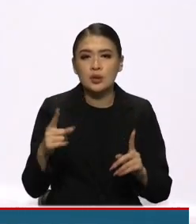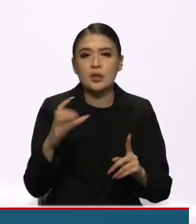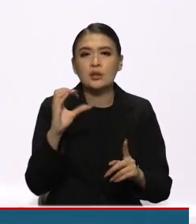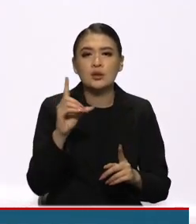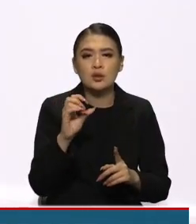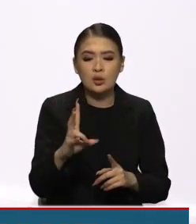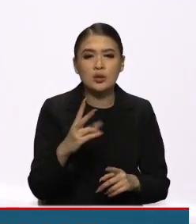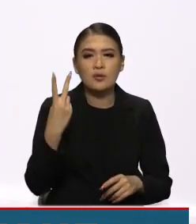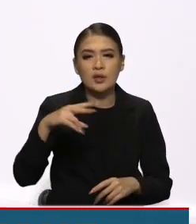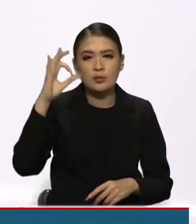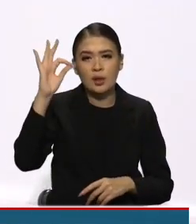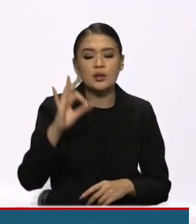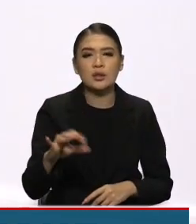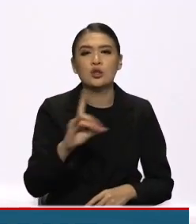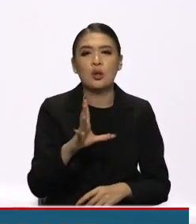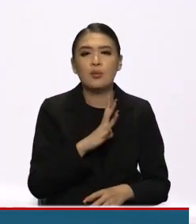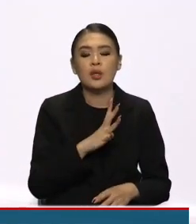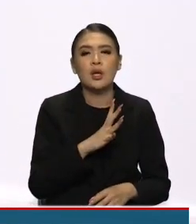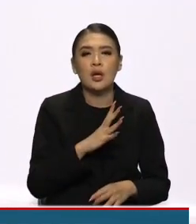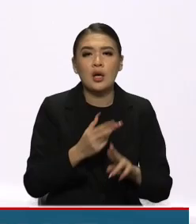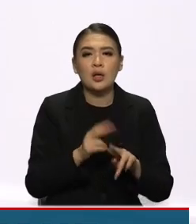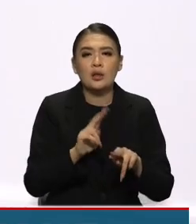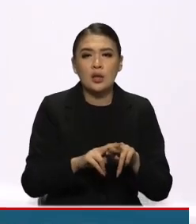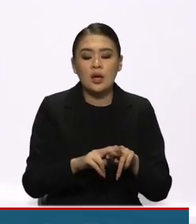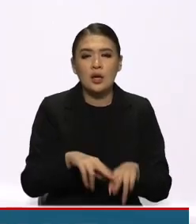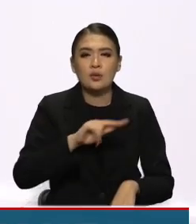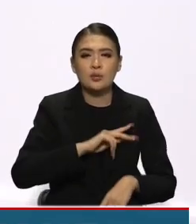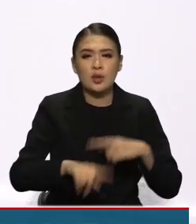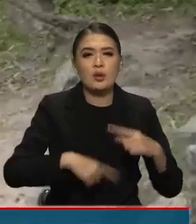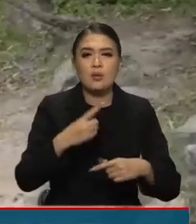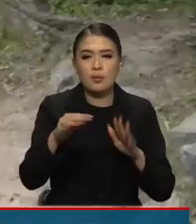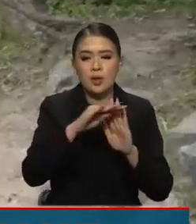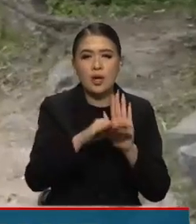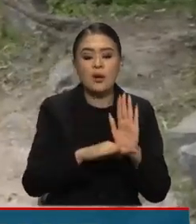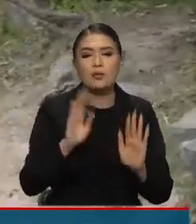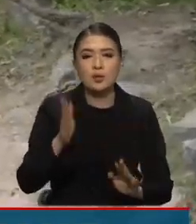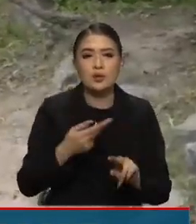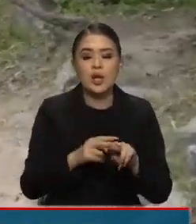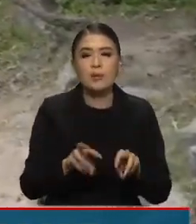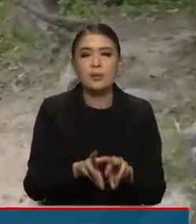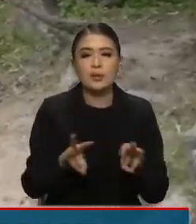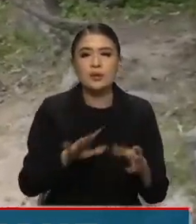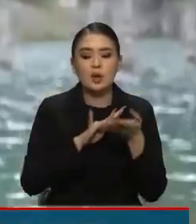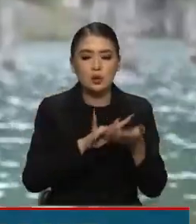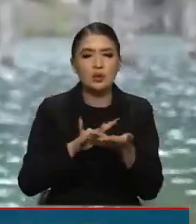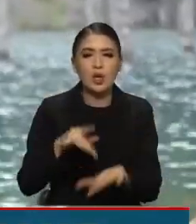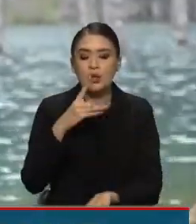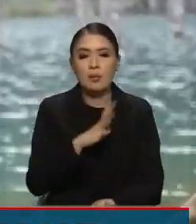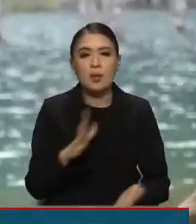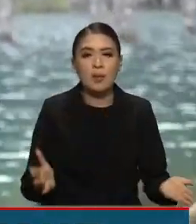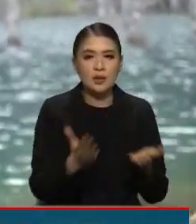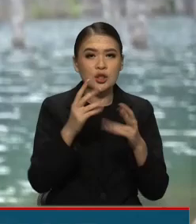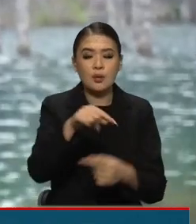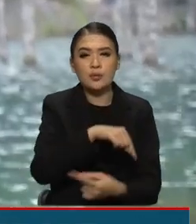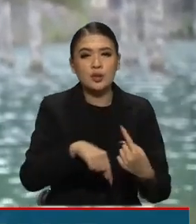до 20% стоимости тура. Программа должна заработать уже в следующем году. Также министр туризма рассказал и о мерах поддержки бизнеса